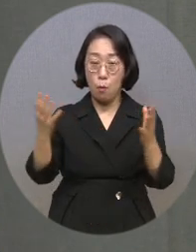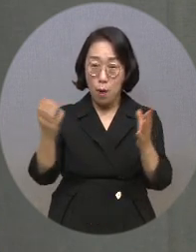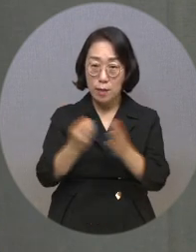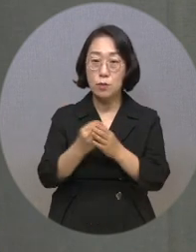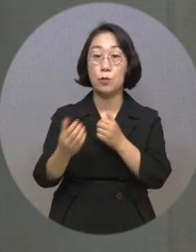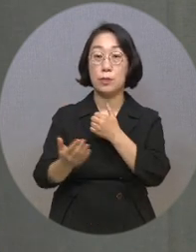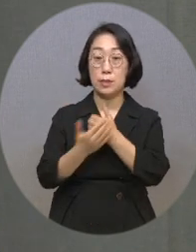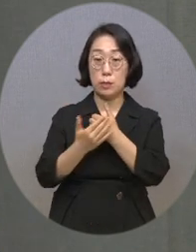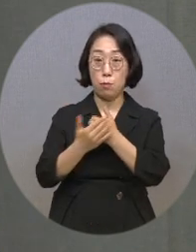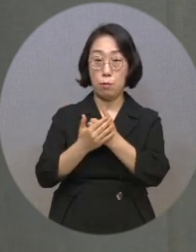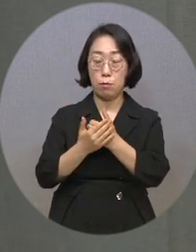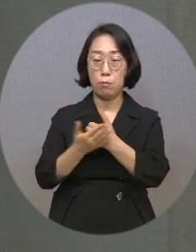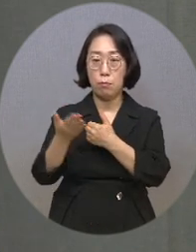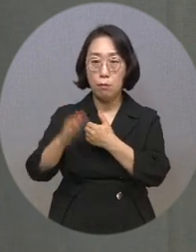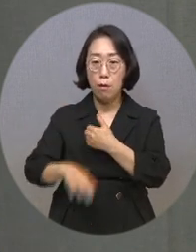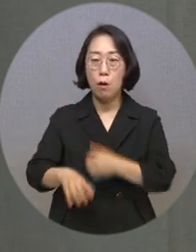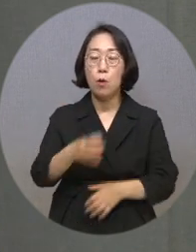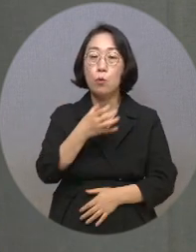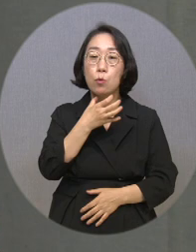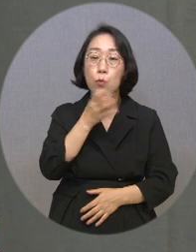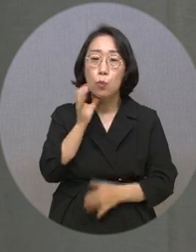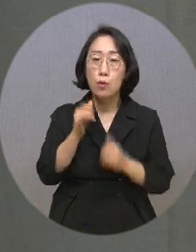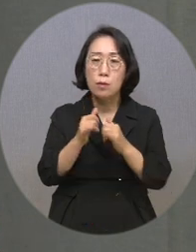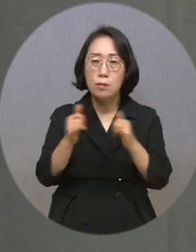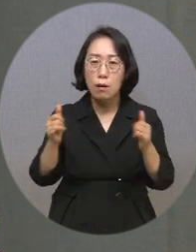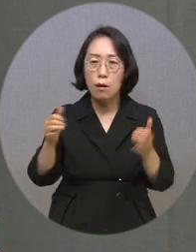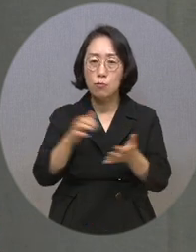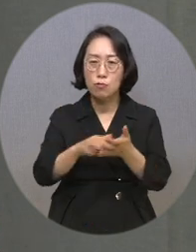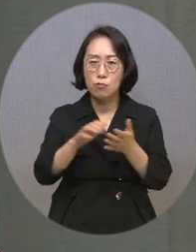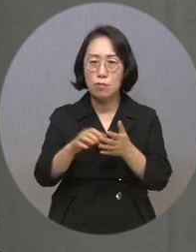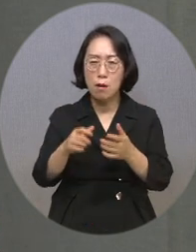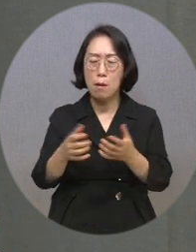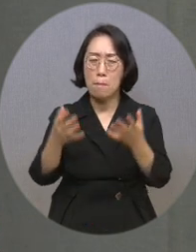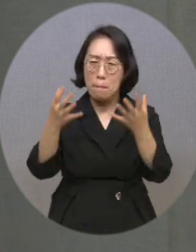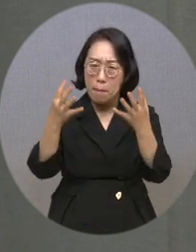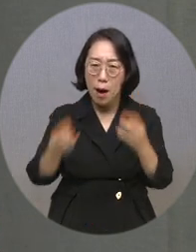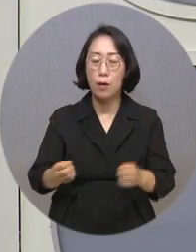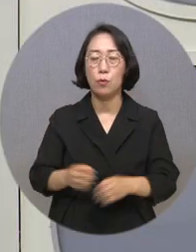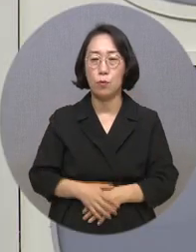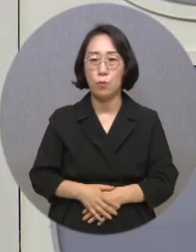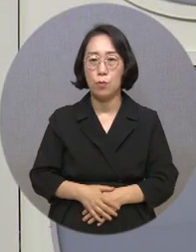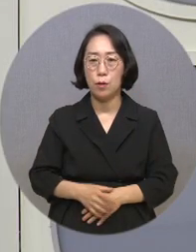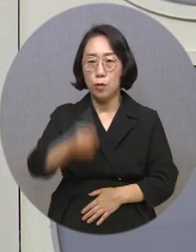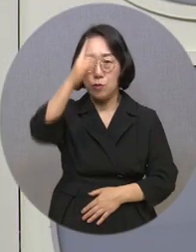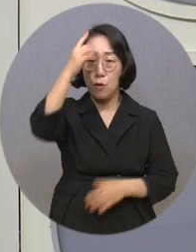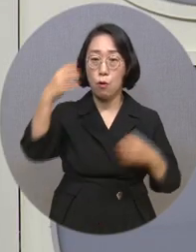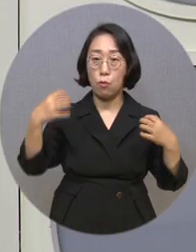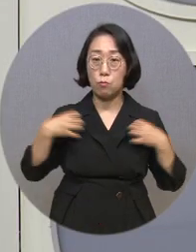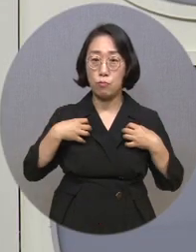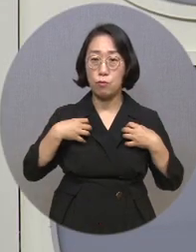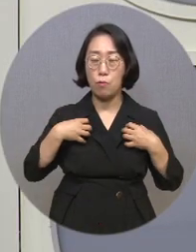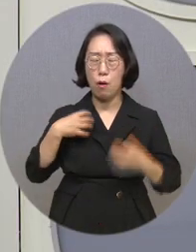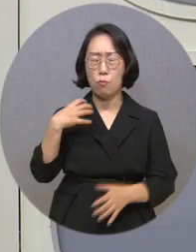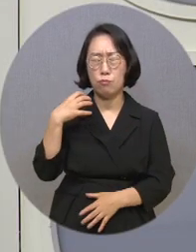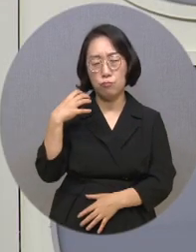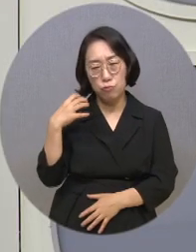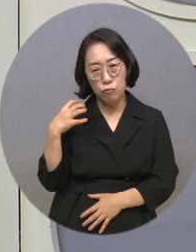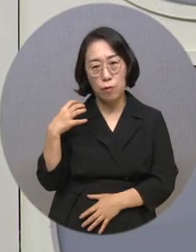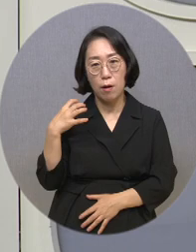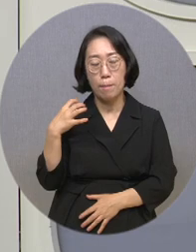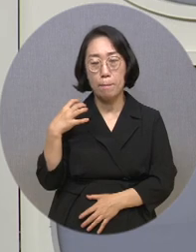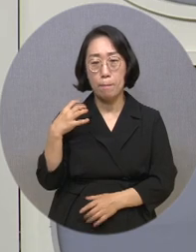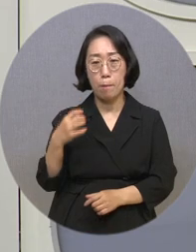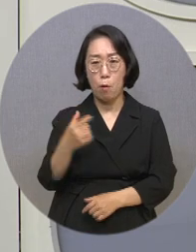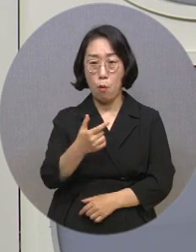이제 우리나라가 노인 인구가 많아지잖아요. 그렇죠. 그러면서 정부가 이걸 감당하기가 어려웠어요. 그래서